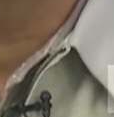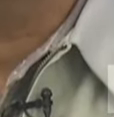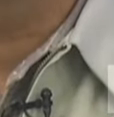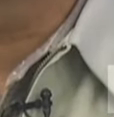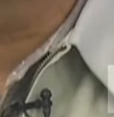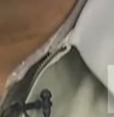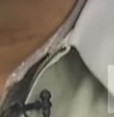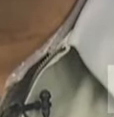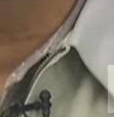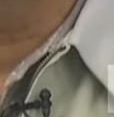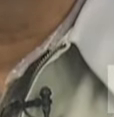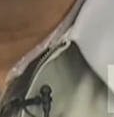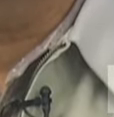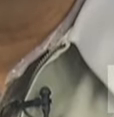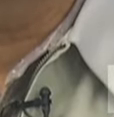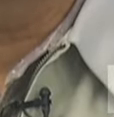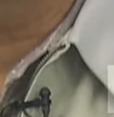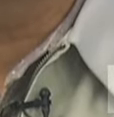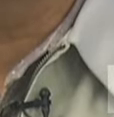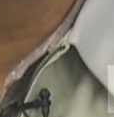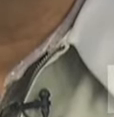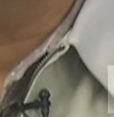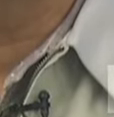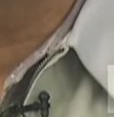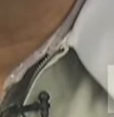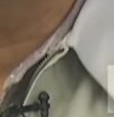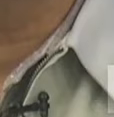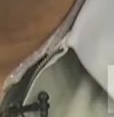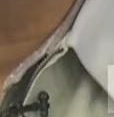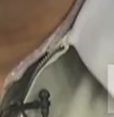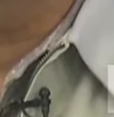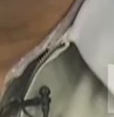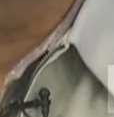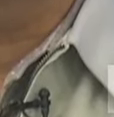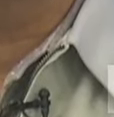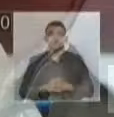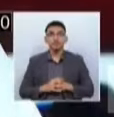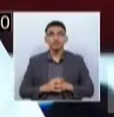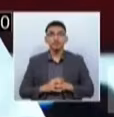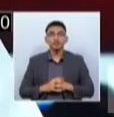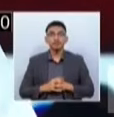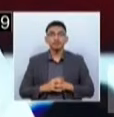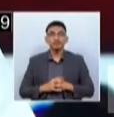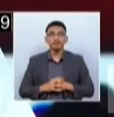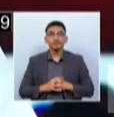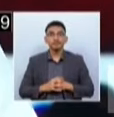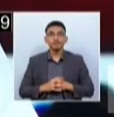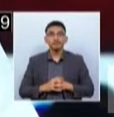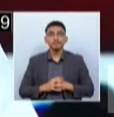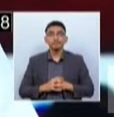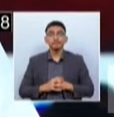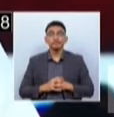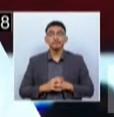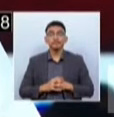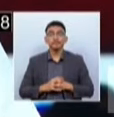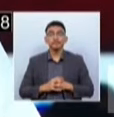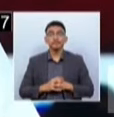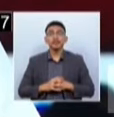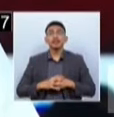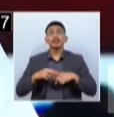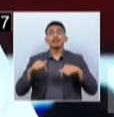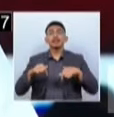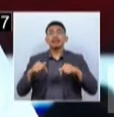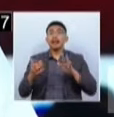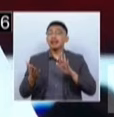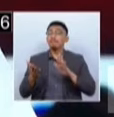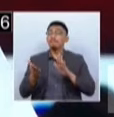pakewo dan juga ee prinsip m bahwa ee satu musuh terlalu banyak 1000